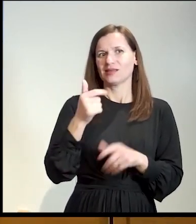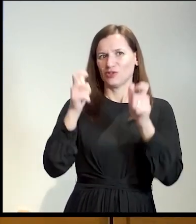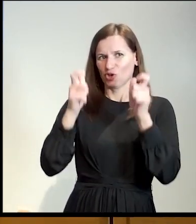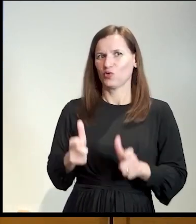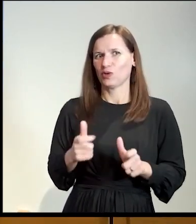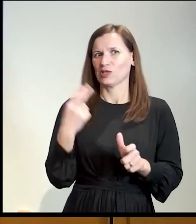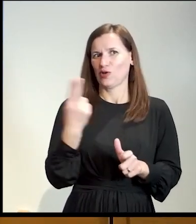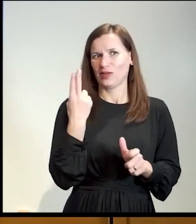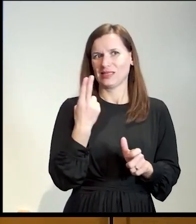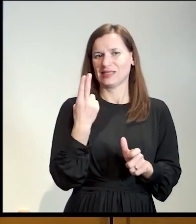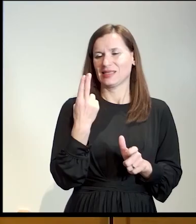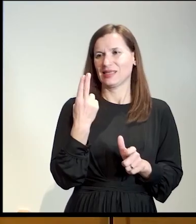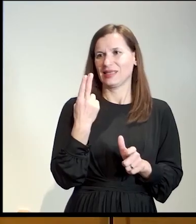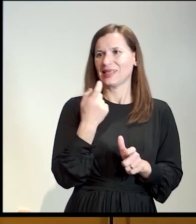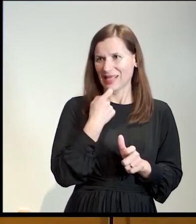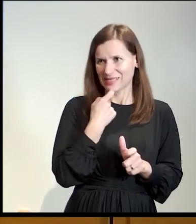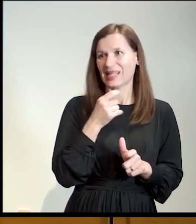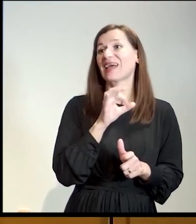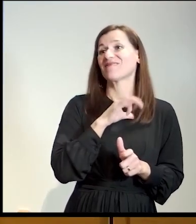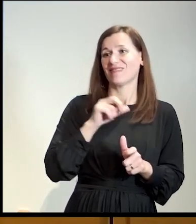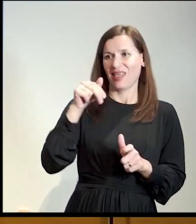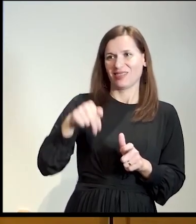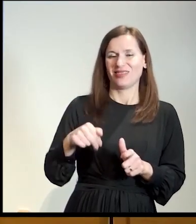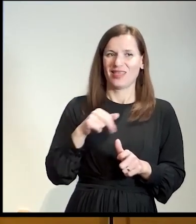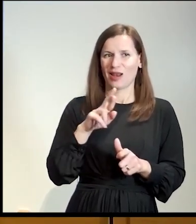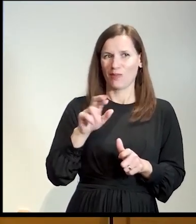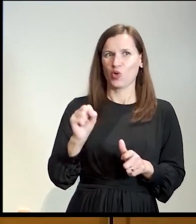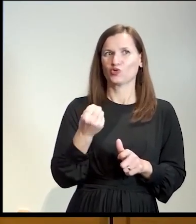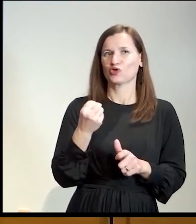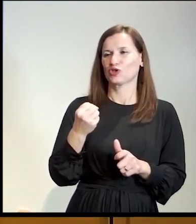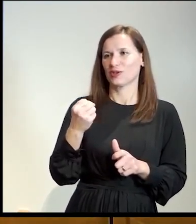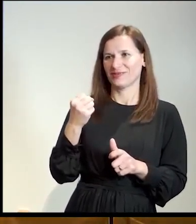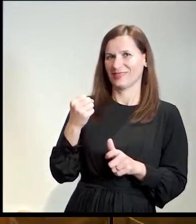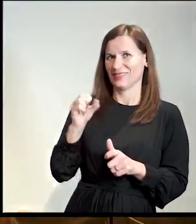jezik Frana Ramovša, ZRC SAZU. Prosim.